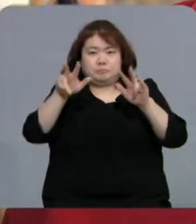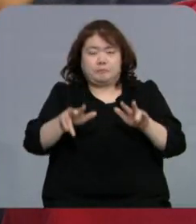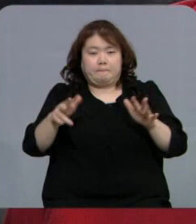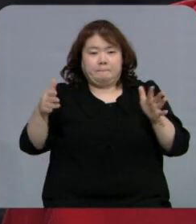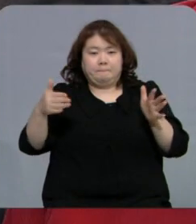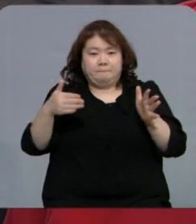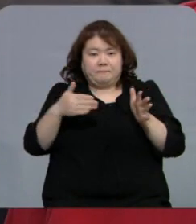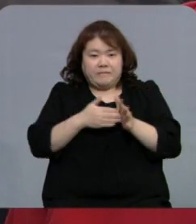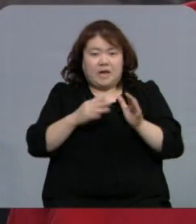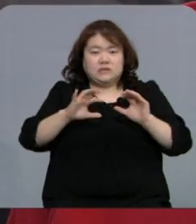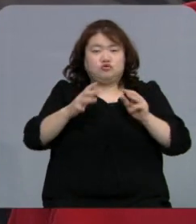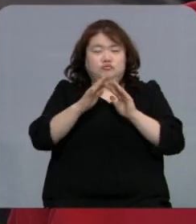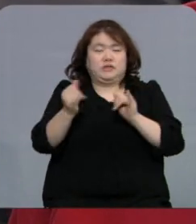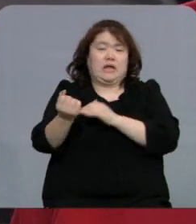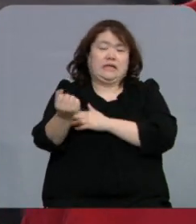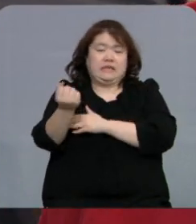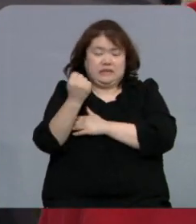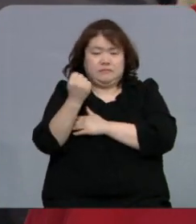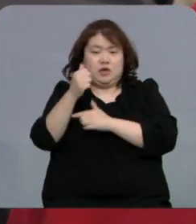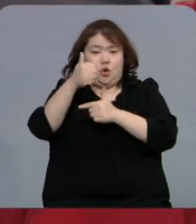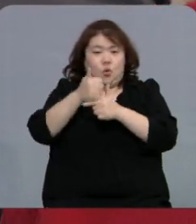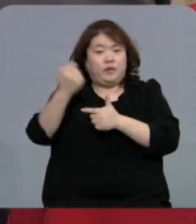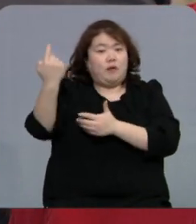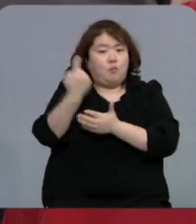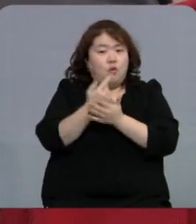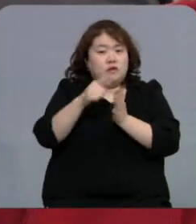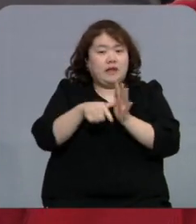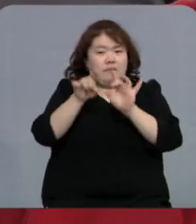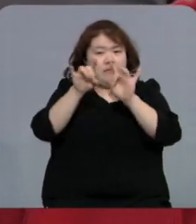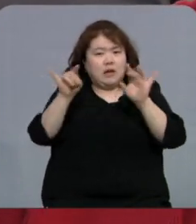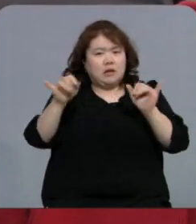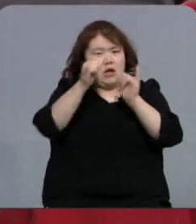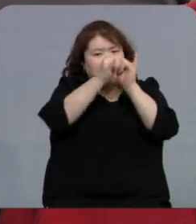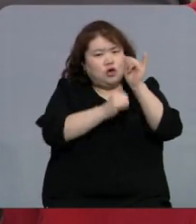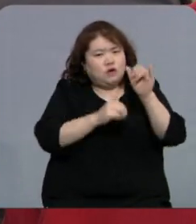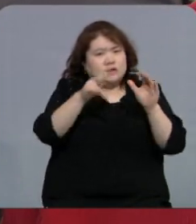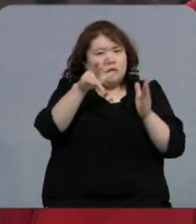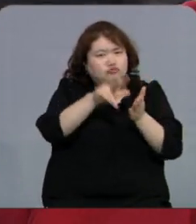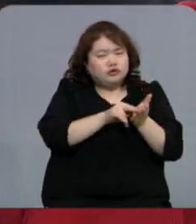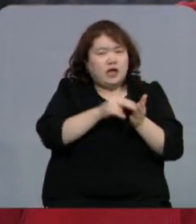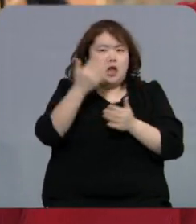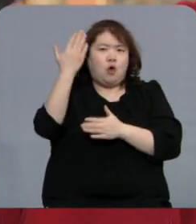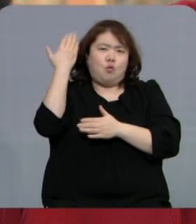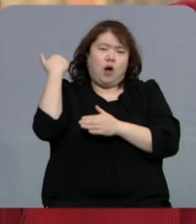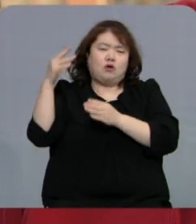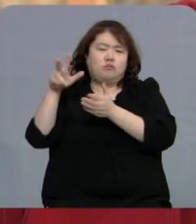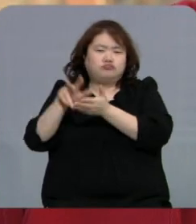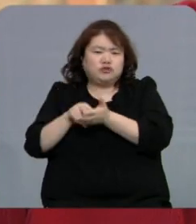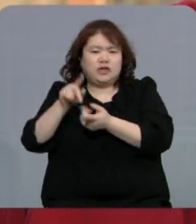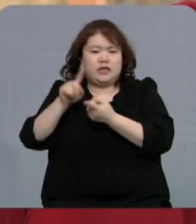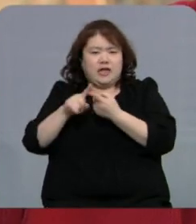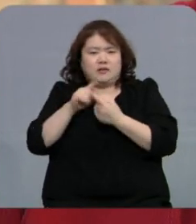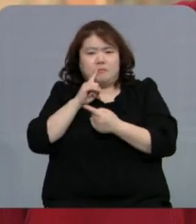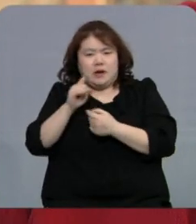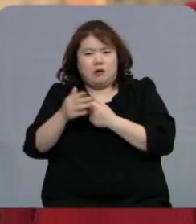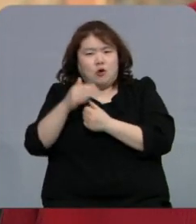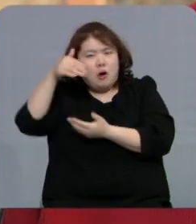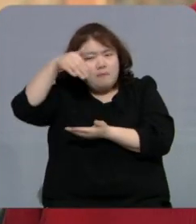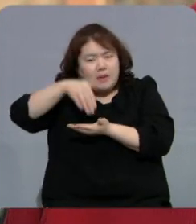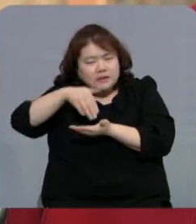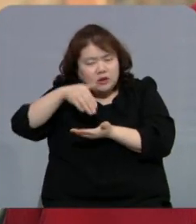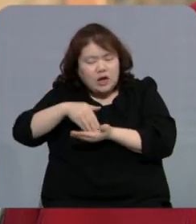지금까지는 국민의힘이 그 호남 지역에 올 때마다 역사 문제와 과거 문제에 대해 가지고 언급하고